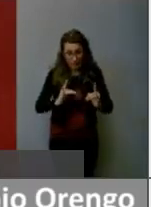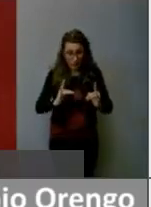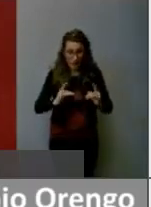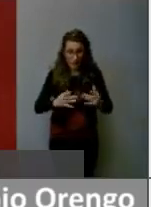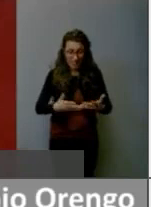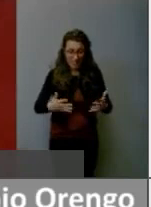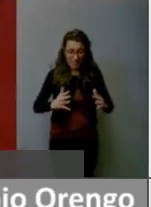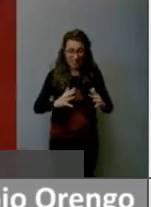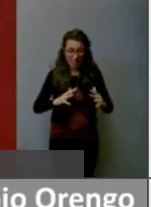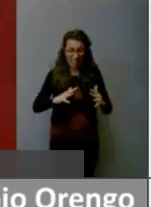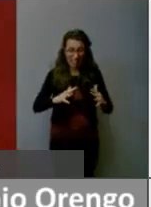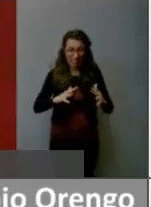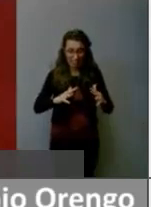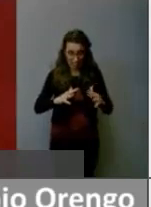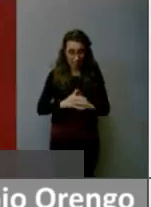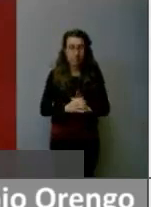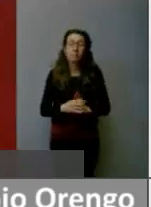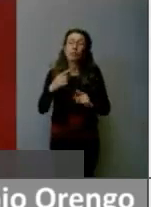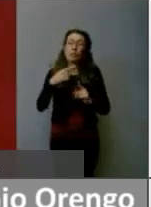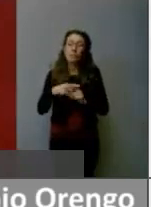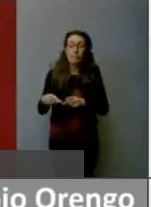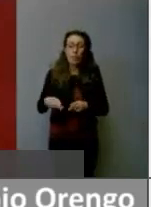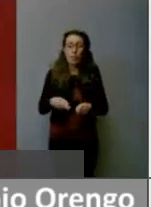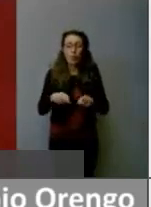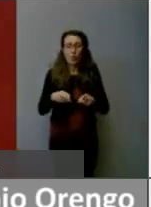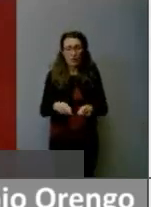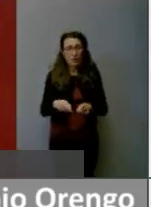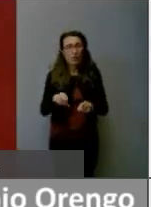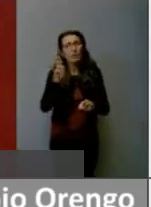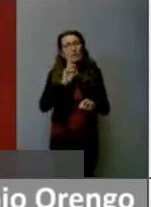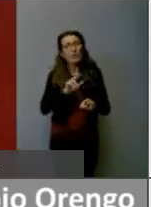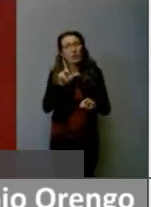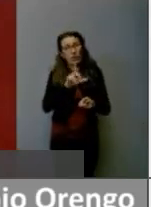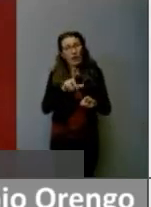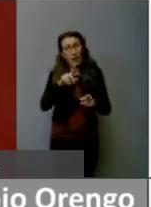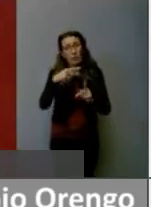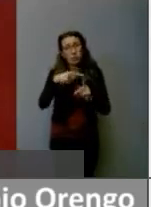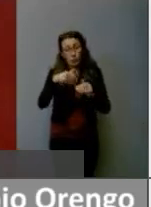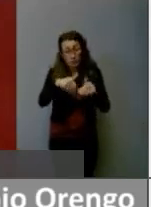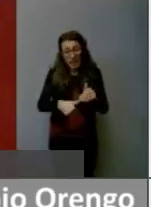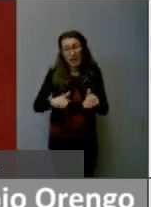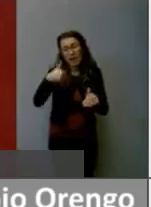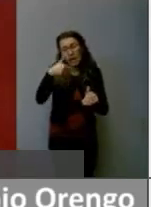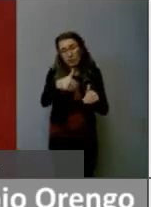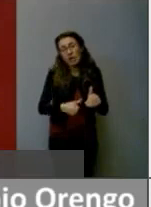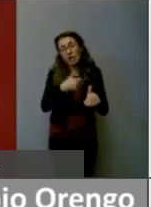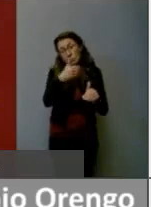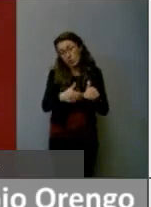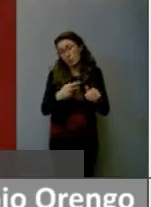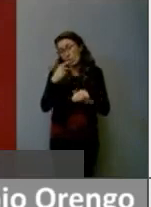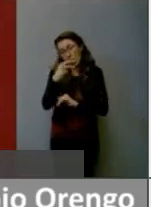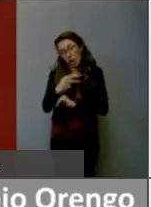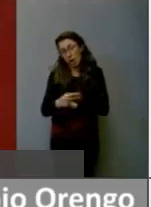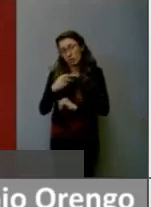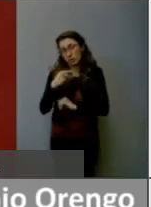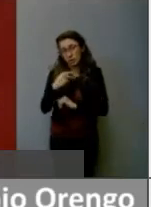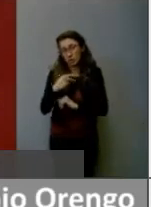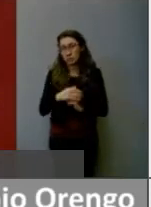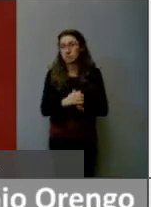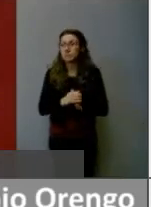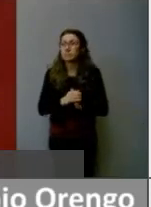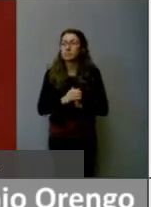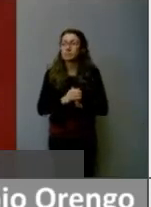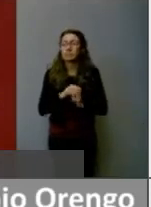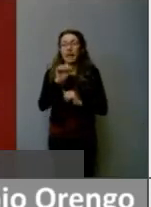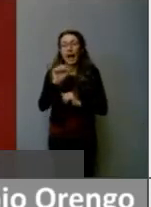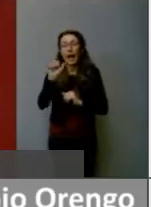E abbiamo la presenza di un rivo proveniente da Velucarno e tutti gli interventi di scavo che si sono succeduti nel corso degli anni.